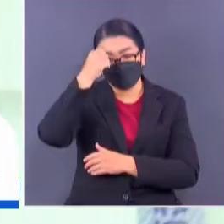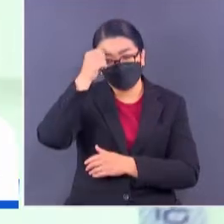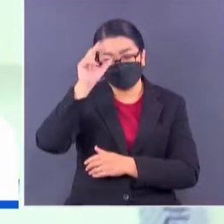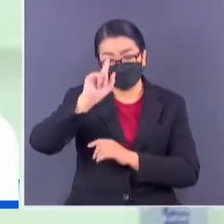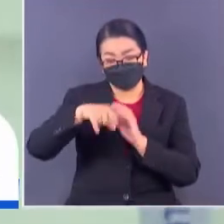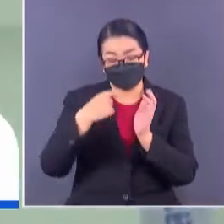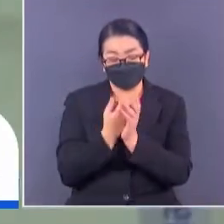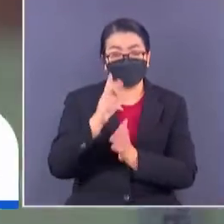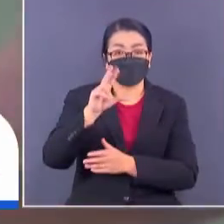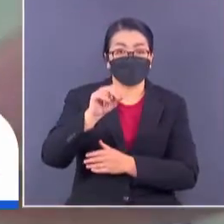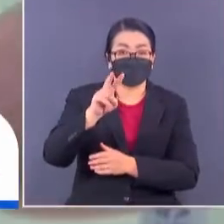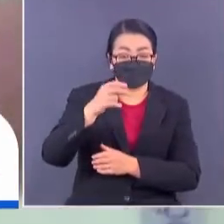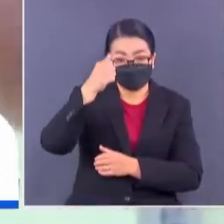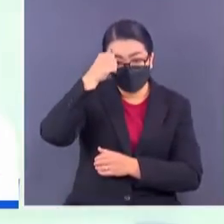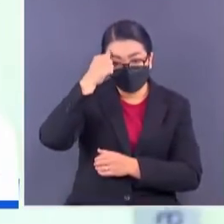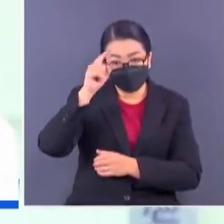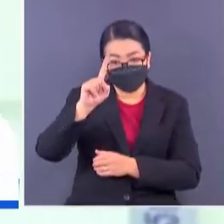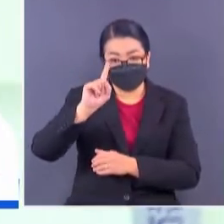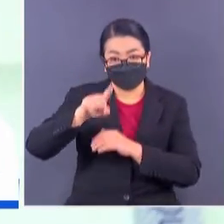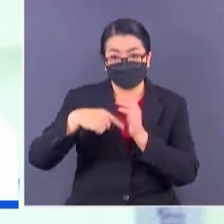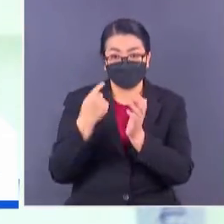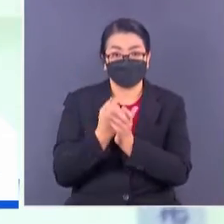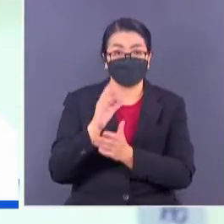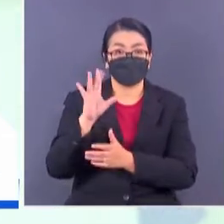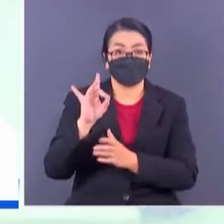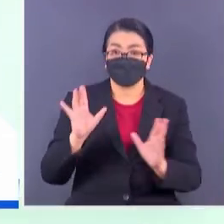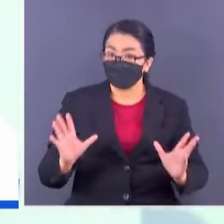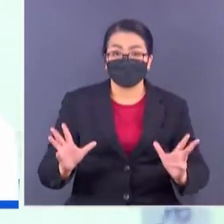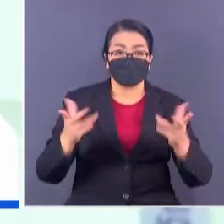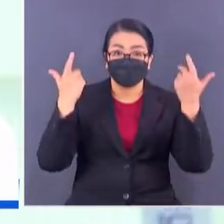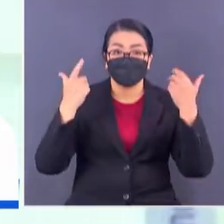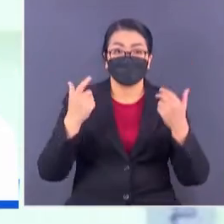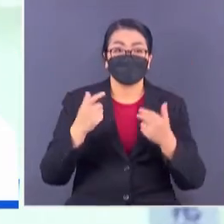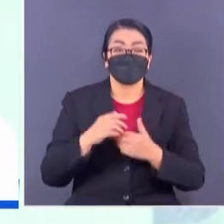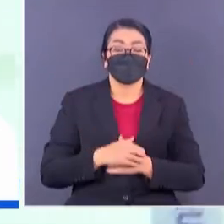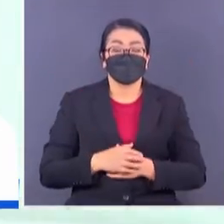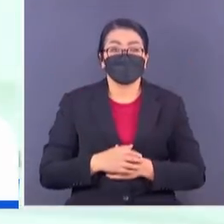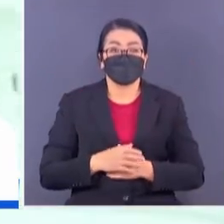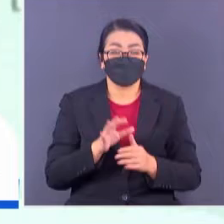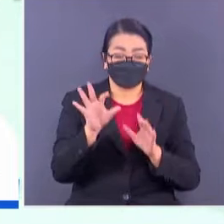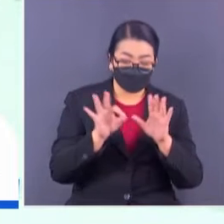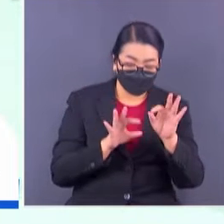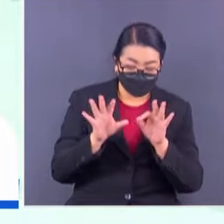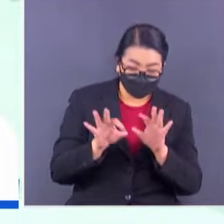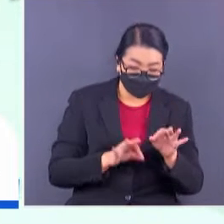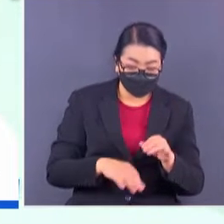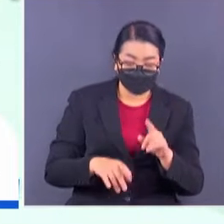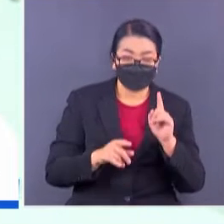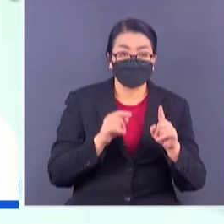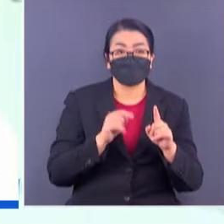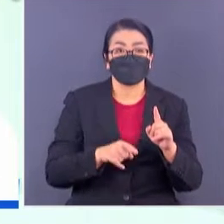หรือคิดเป็นวันก็คือ1วันกับอีก8ชั่วโมงเท่านั้นครับมีผู้ที่เข้าไปเลือกซื้อสลากได้